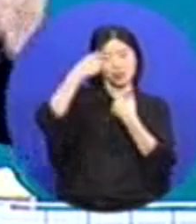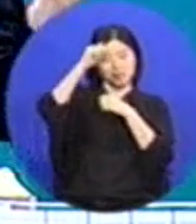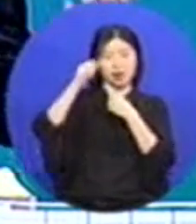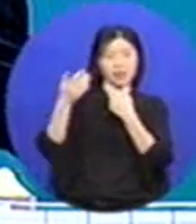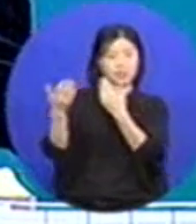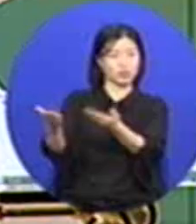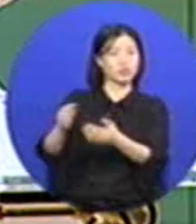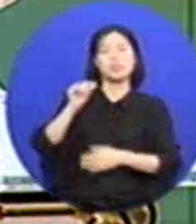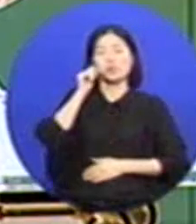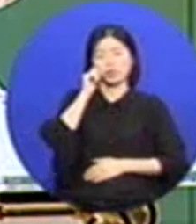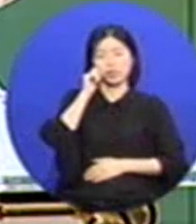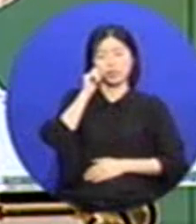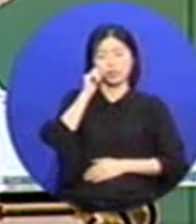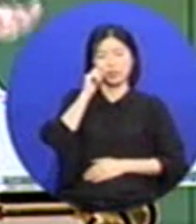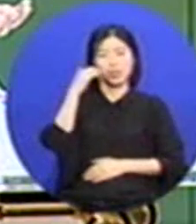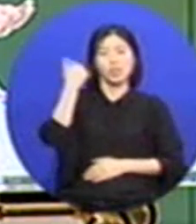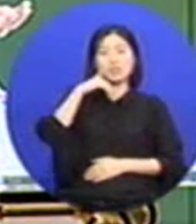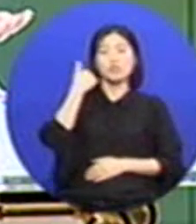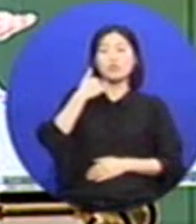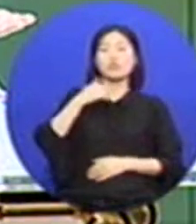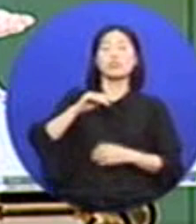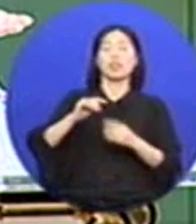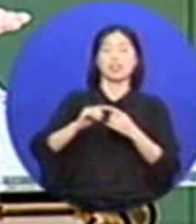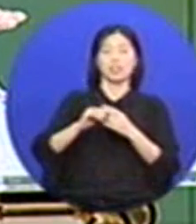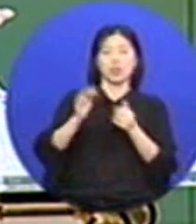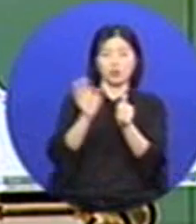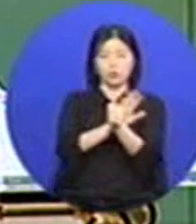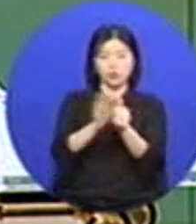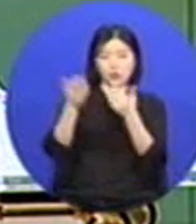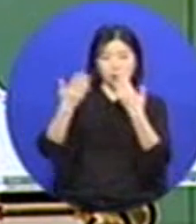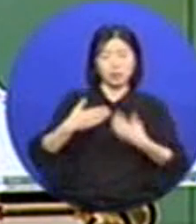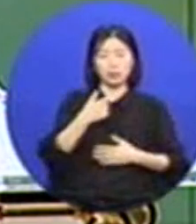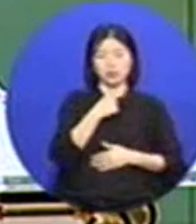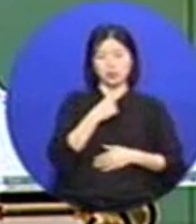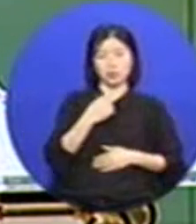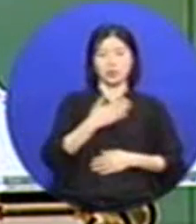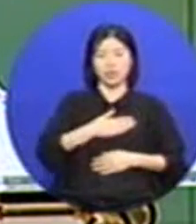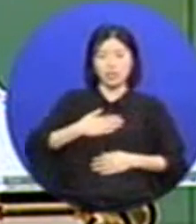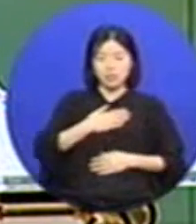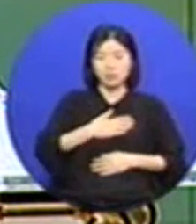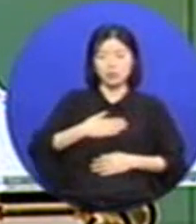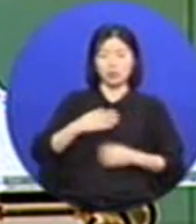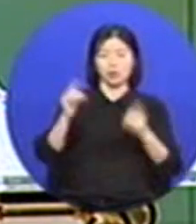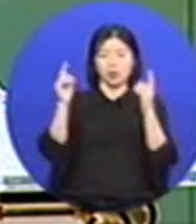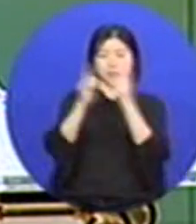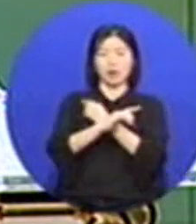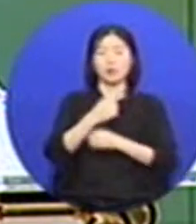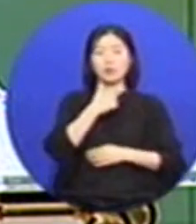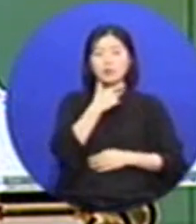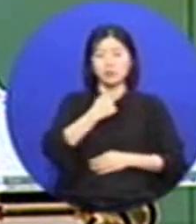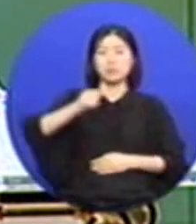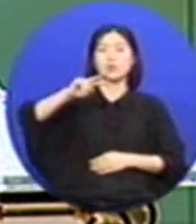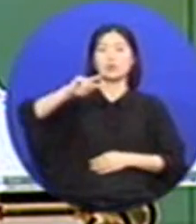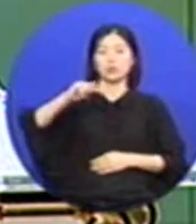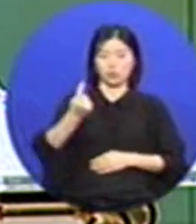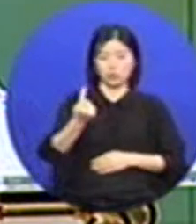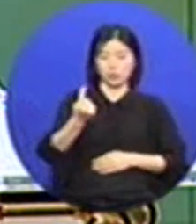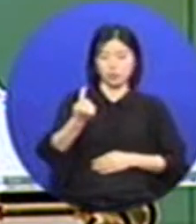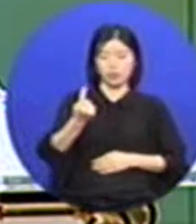누군가에게 나도 위로 받고 싶고 좀 내 기분도 좀 전환시켜 보고 싶어도